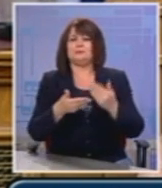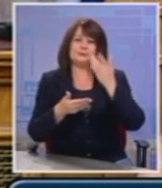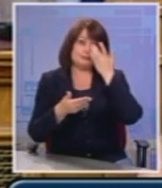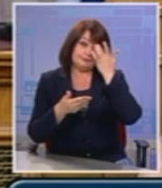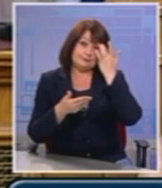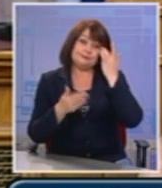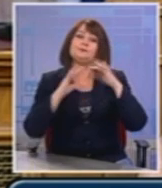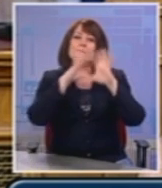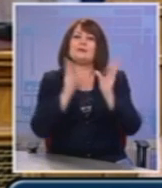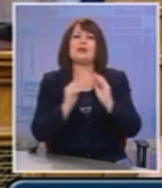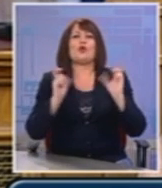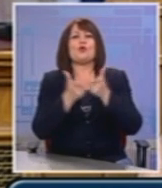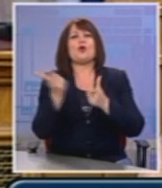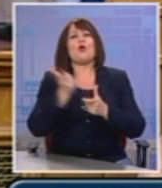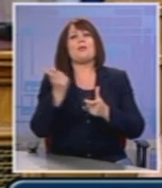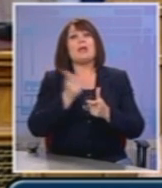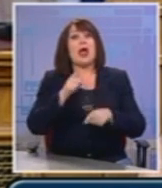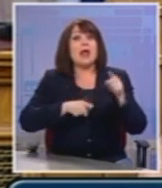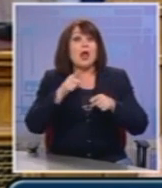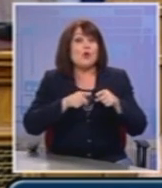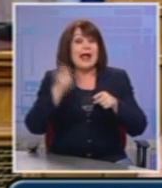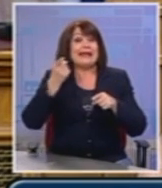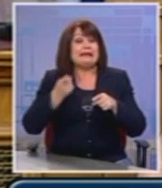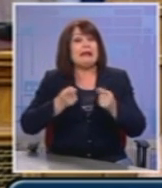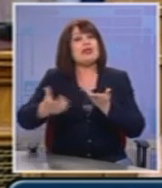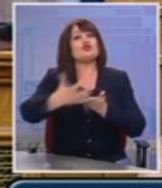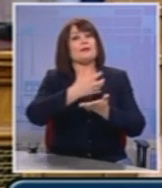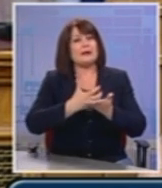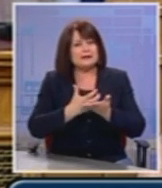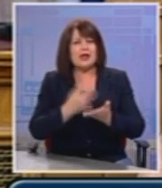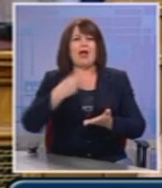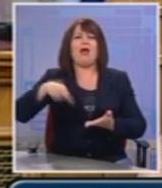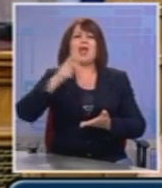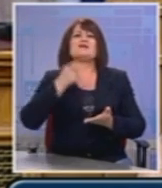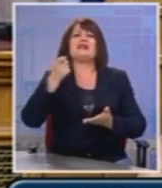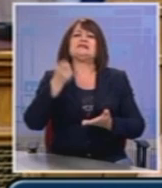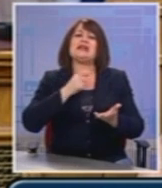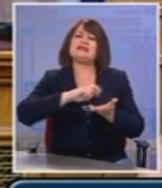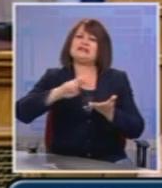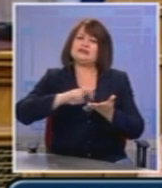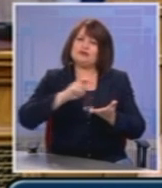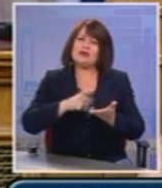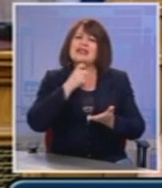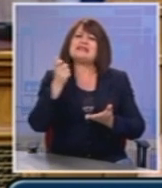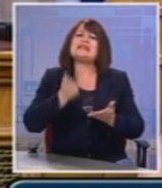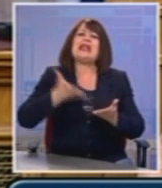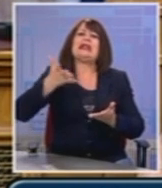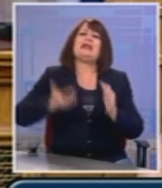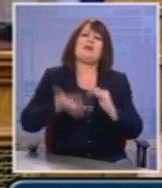ενιαίο οικογενειακό επίδομα με εισοδηματικά κριτήρια αυξήθηκαν οι ασφαλιστικές εισφορές και τα όρια της ηλικίας